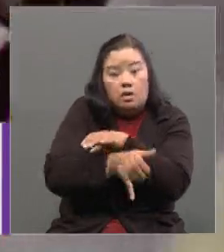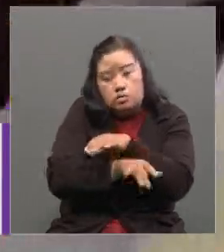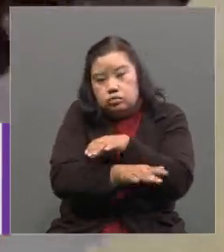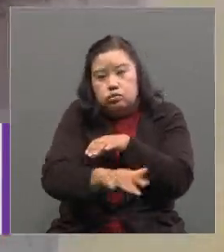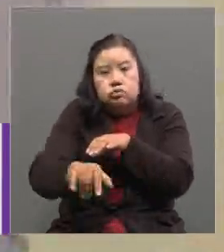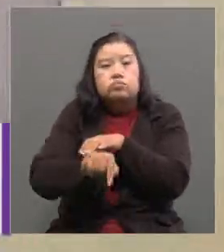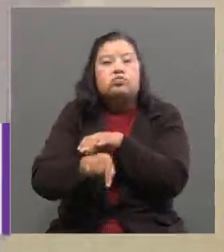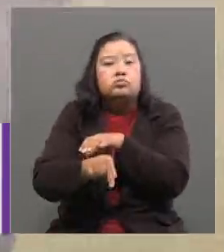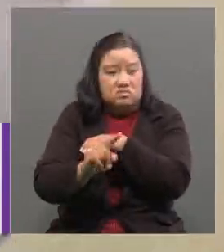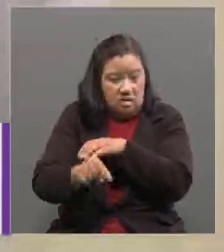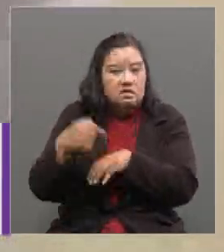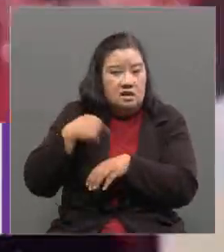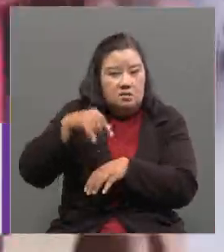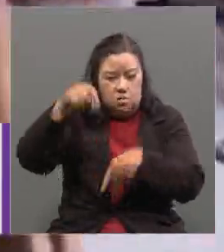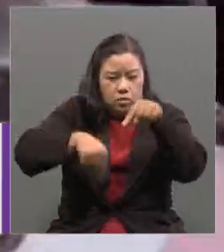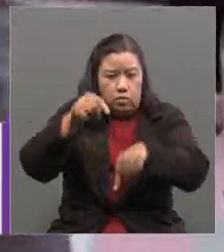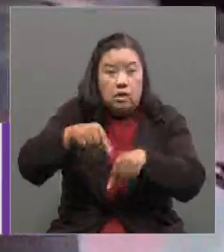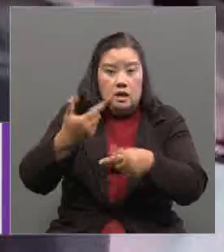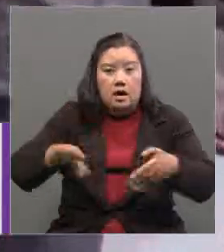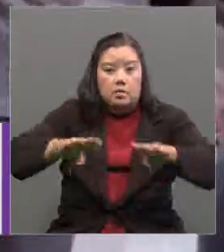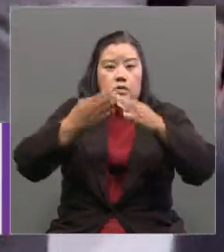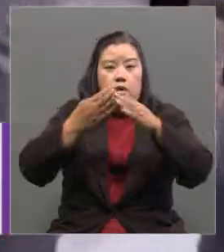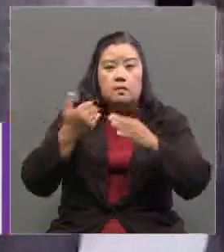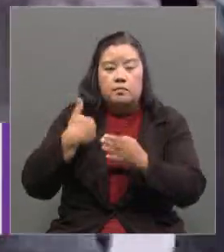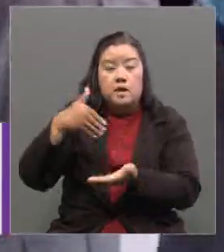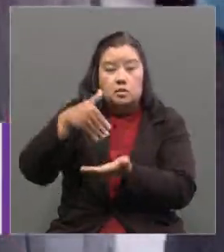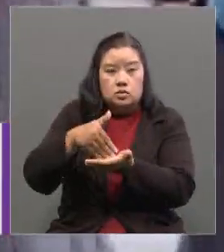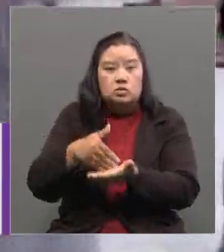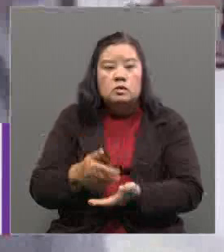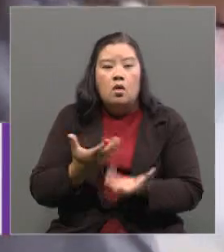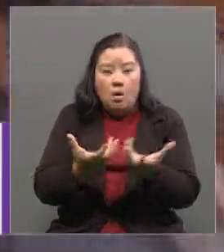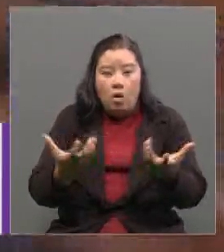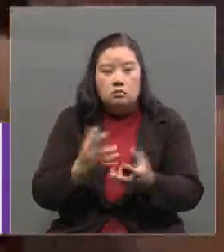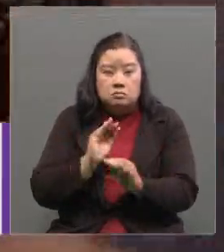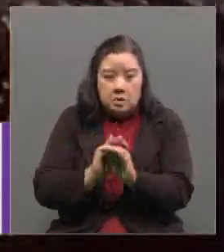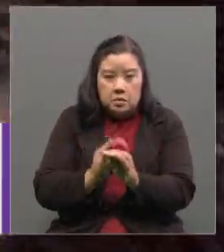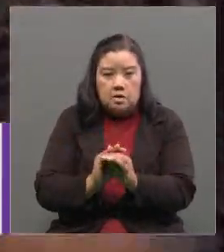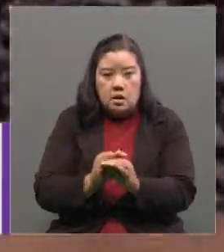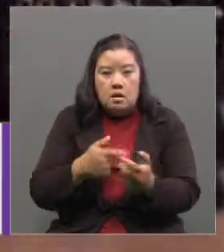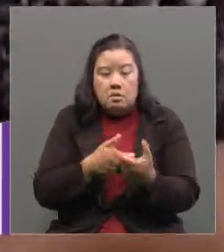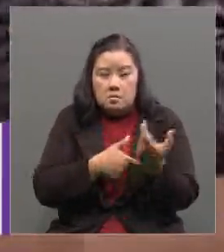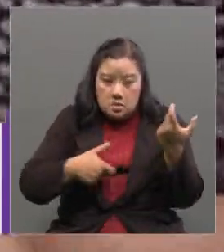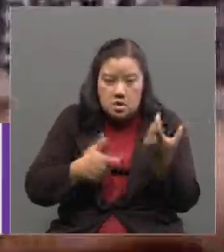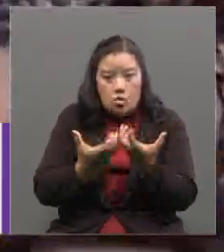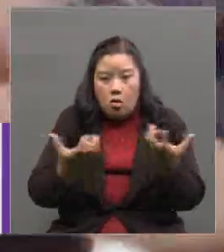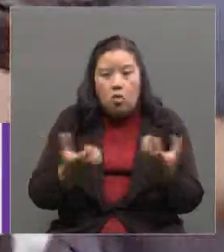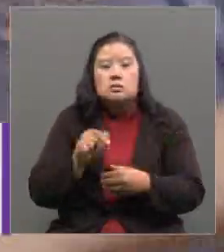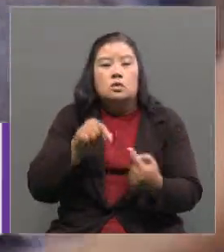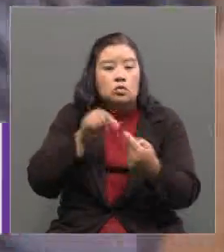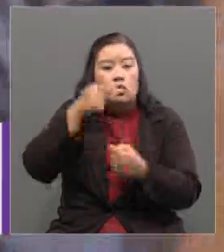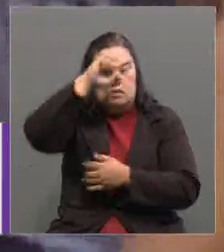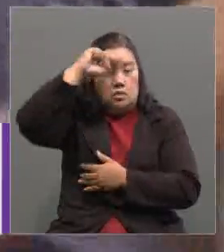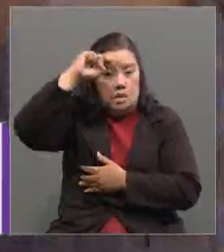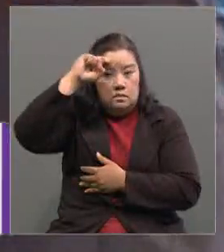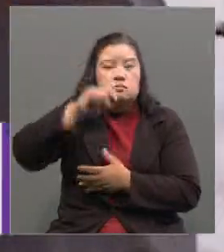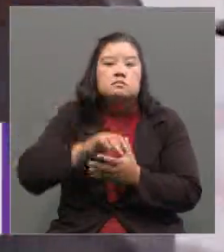ทะเลค่ะนอกจากนี้ยังได้โจมตีมัสยิดบางแห่งที่เป็นศูนย์บัญชาการและคลังอาวุธยุทธกรของกลุ่มฮามาสด้วยนับเป็นการ